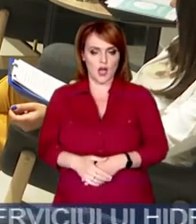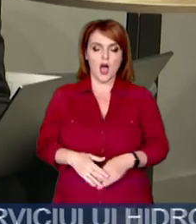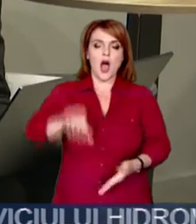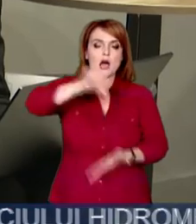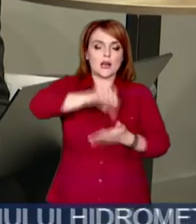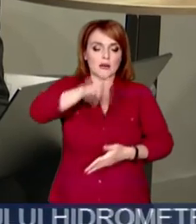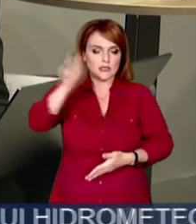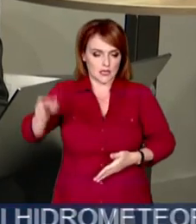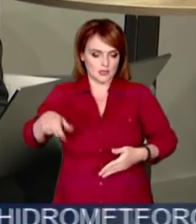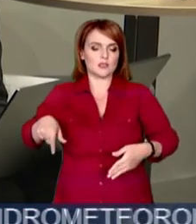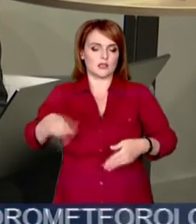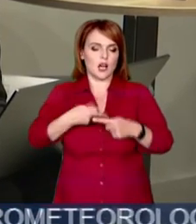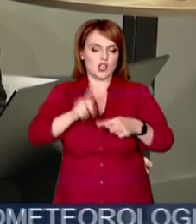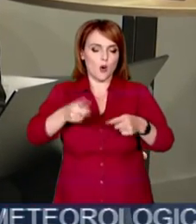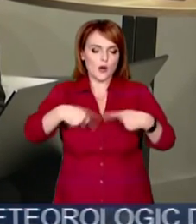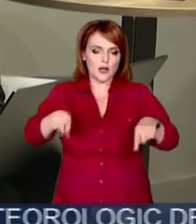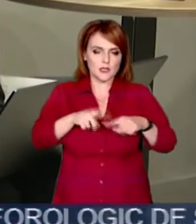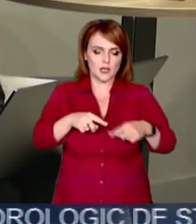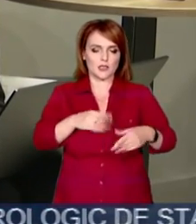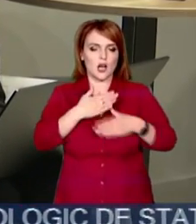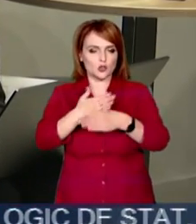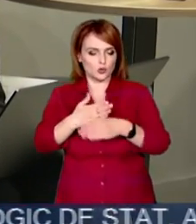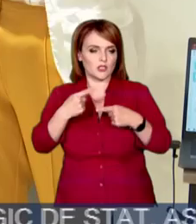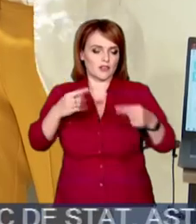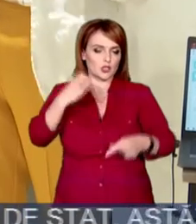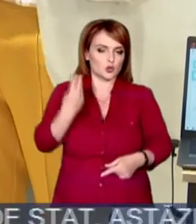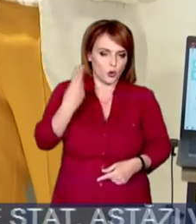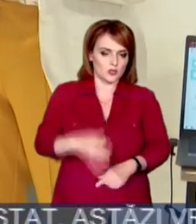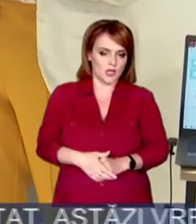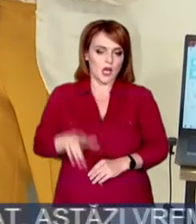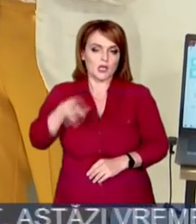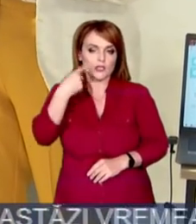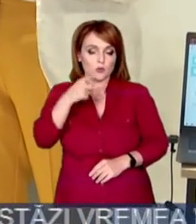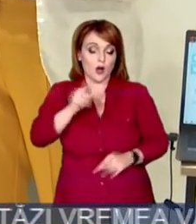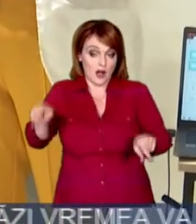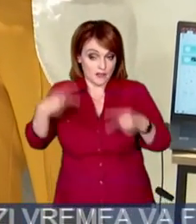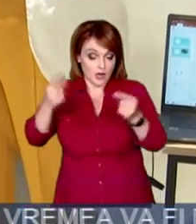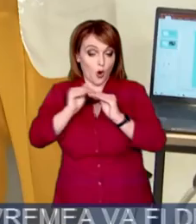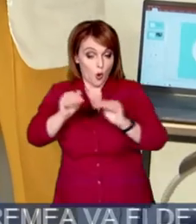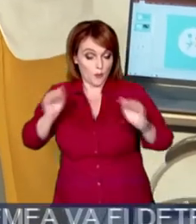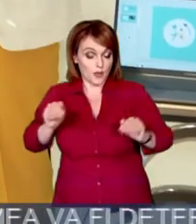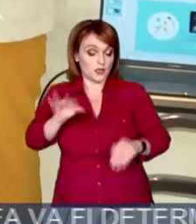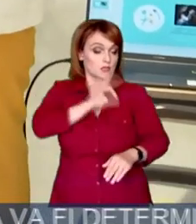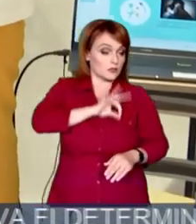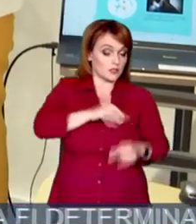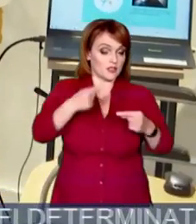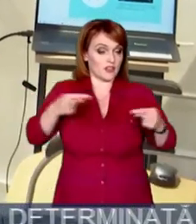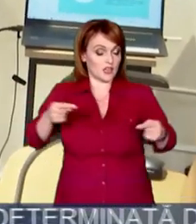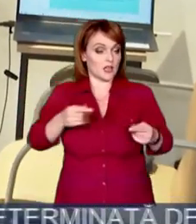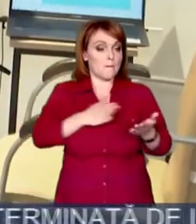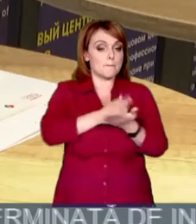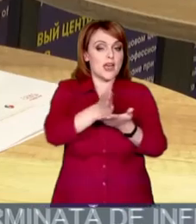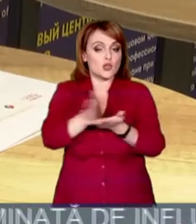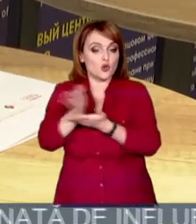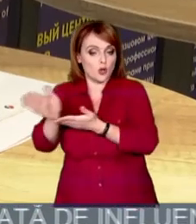Asistență Psihosocială a Copilului și Familiei, Amicul, afirmă că pentru reabilitarea copiilor sunt folosite metode noi, iar